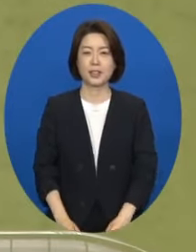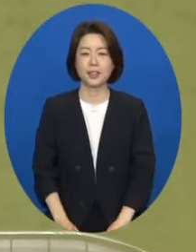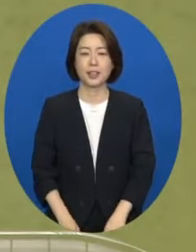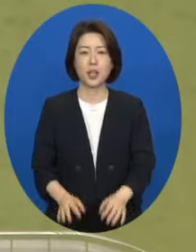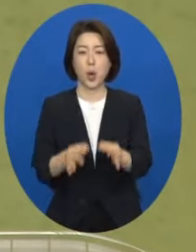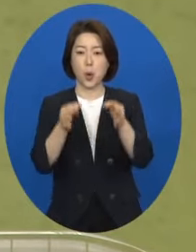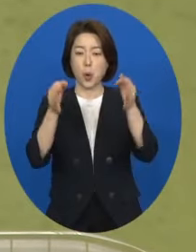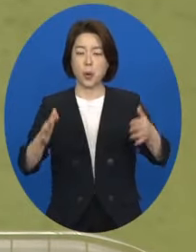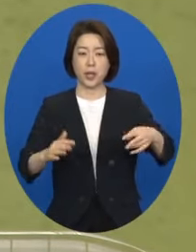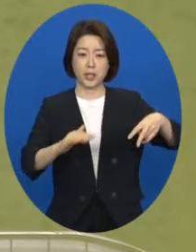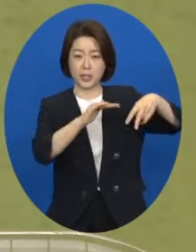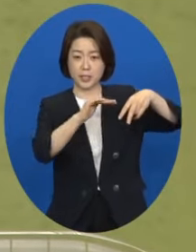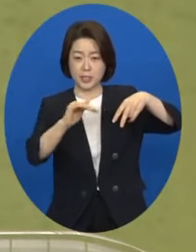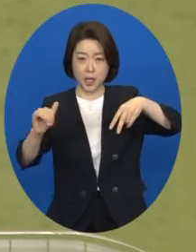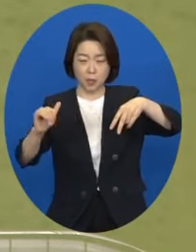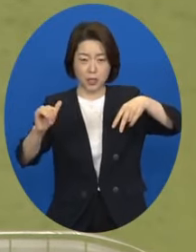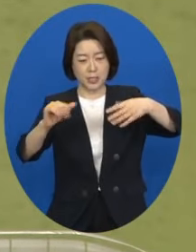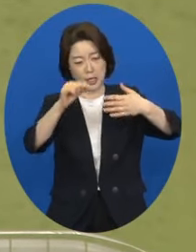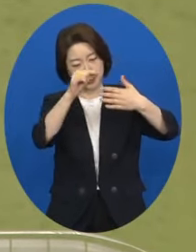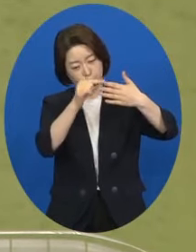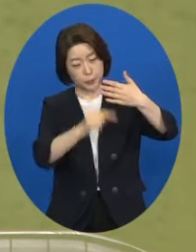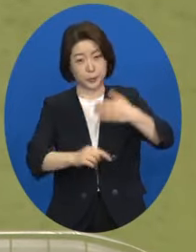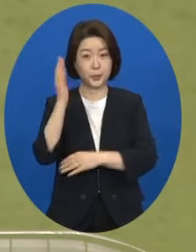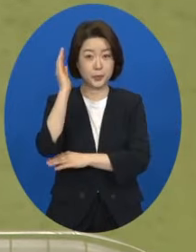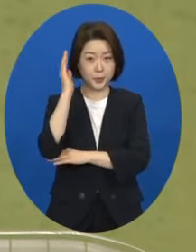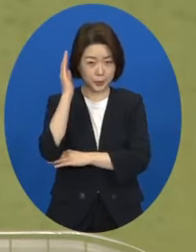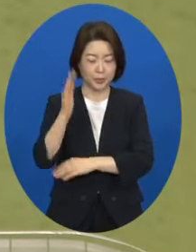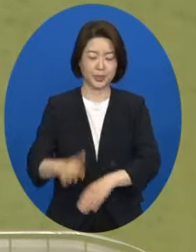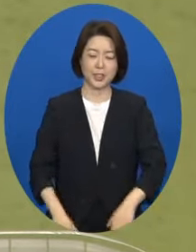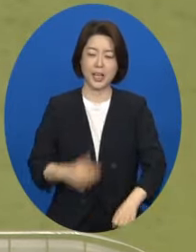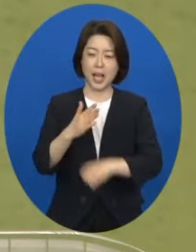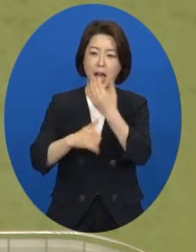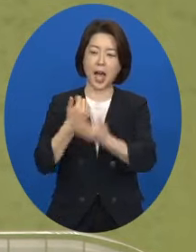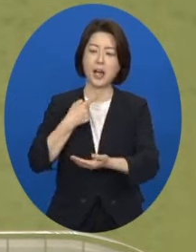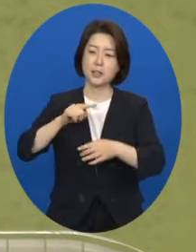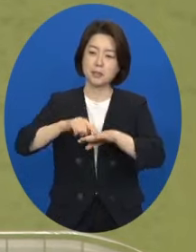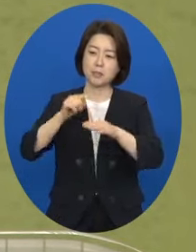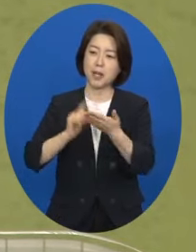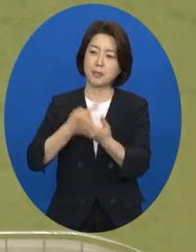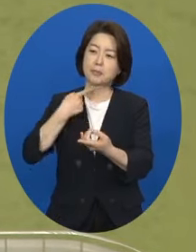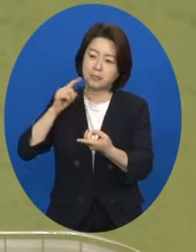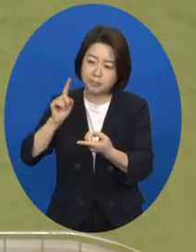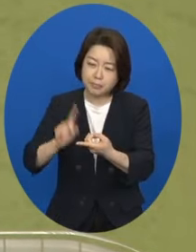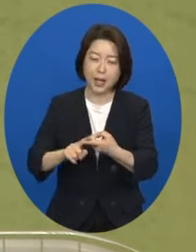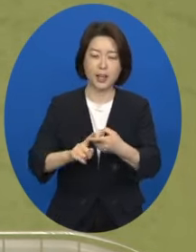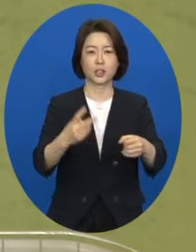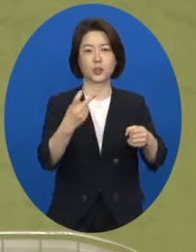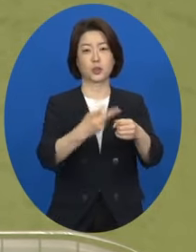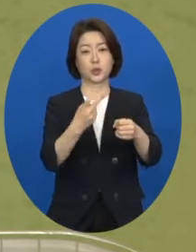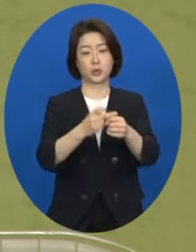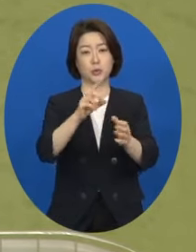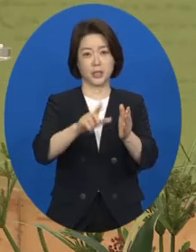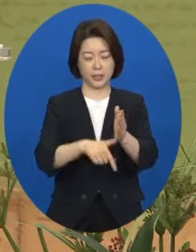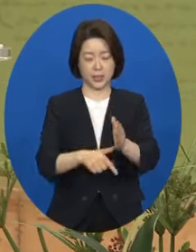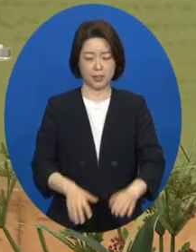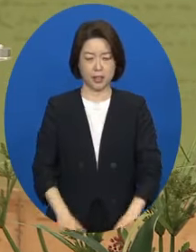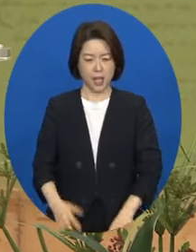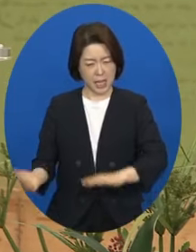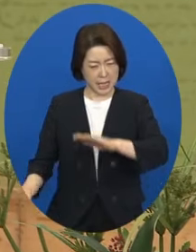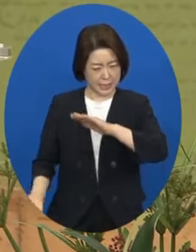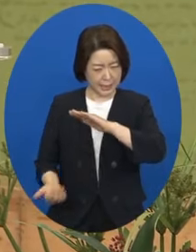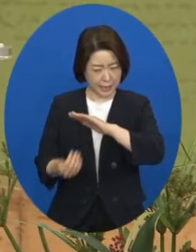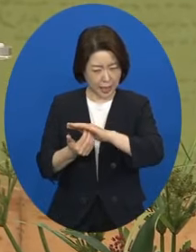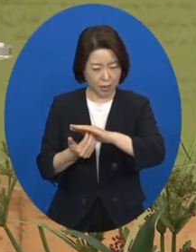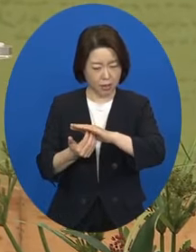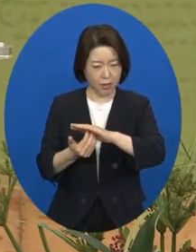네, 오랜만에 사무엘상 시리즈로 돌아왔습니다. 하나님 마음에 맞는 사람 12번째 시간입니다. 차선에서 최선으로 인도하심을